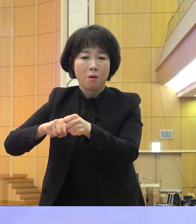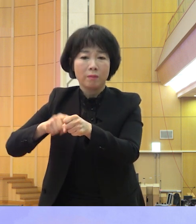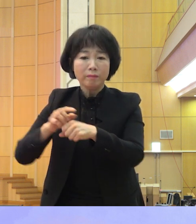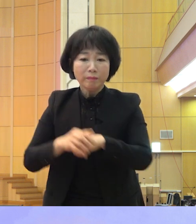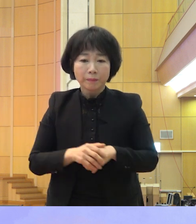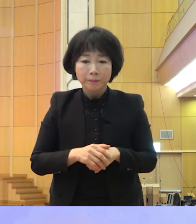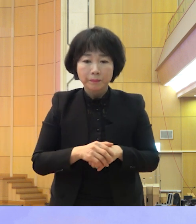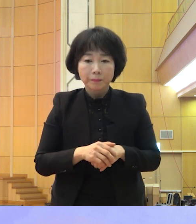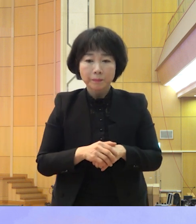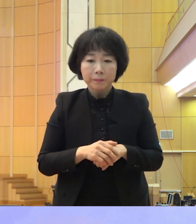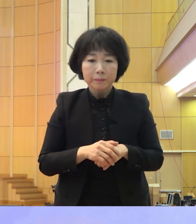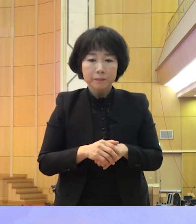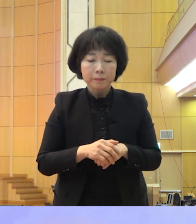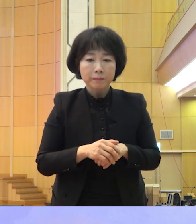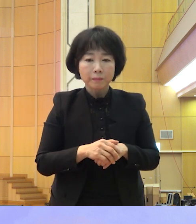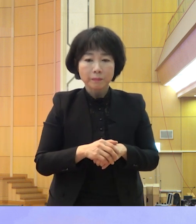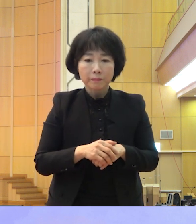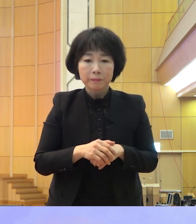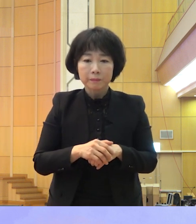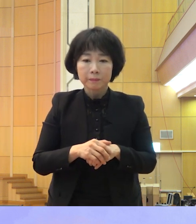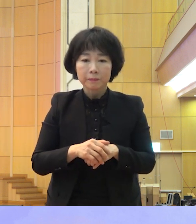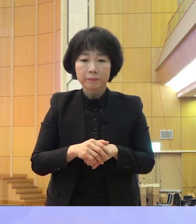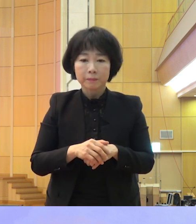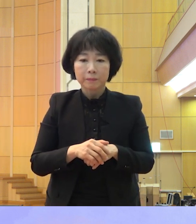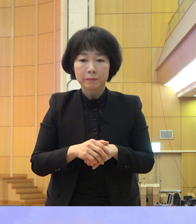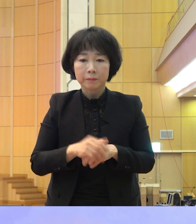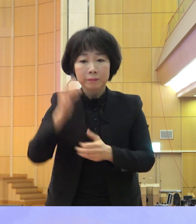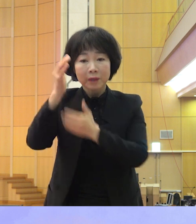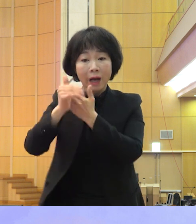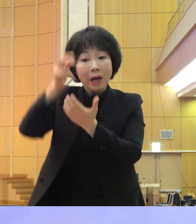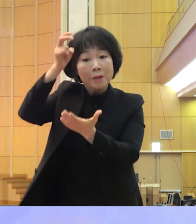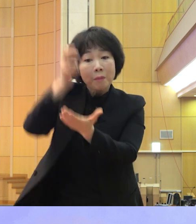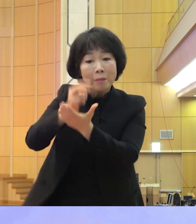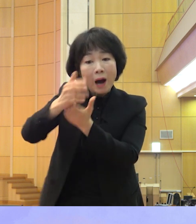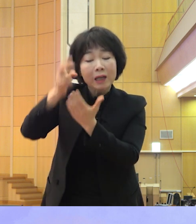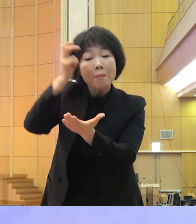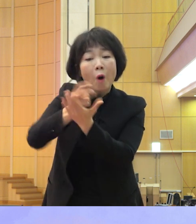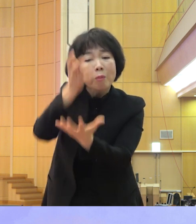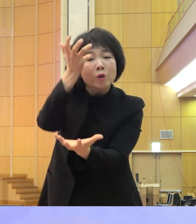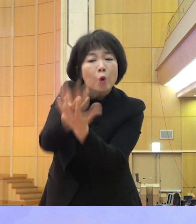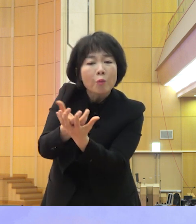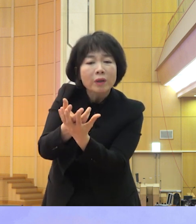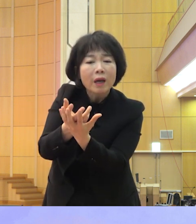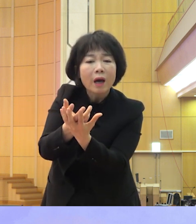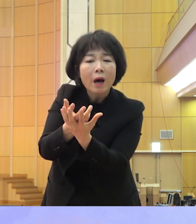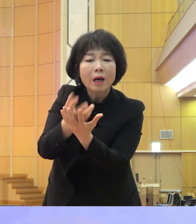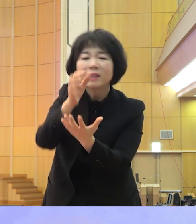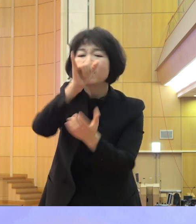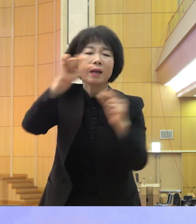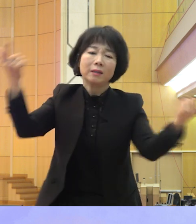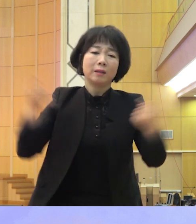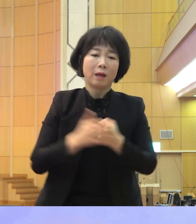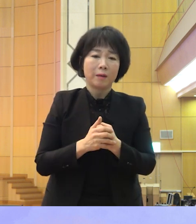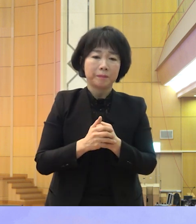왜 안 넘어가요? 영에 있고 율법의 조문에 있지 아니한 것이라. 이 말은 율법의 조문이라는